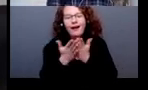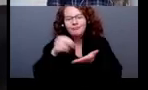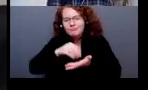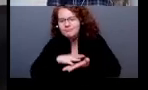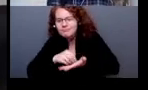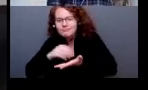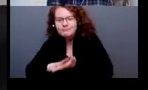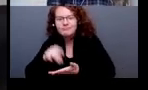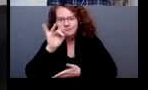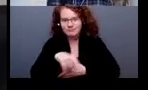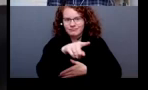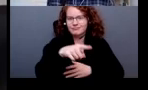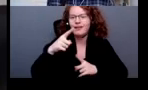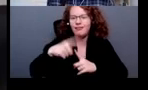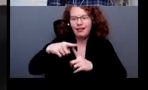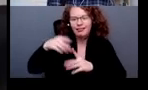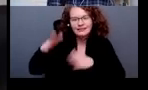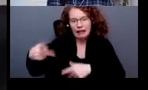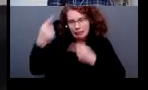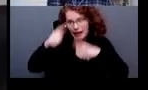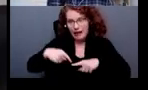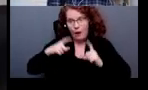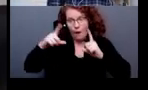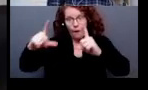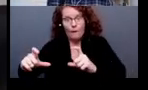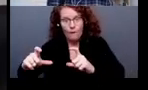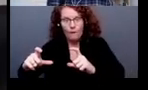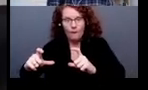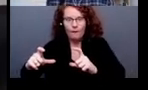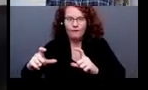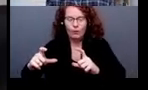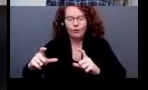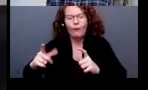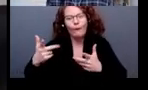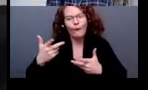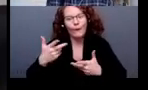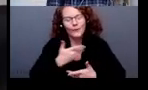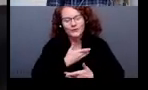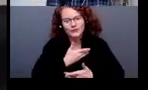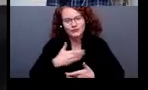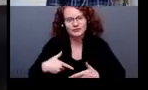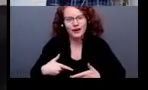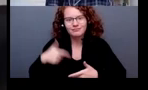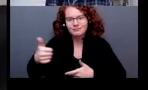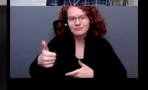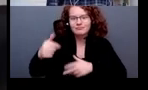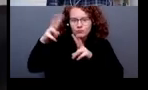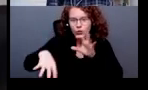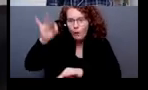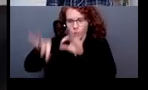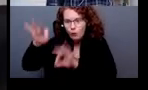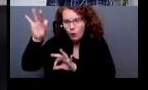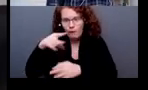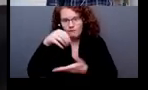beaucoup de temps, qui a été d'accord de partager avec moi ses propres recherches et découvertes qui